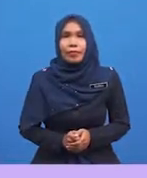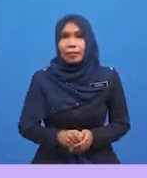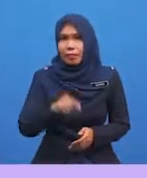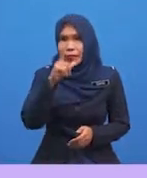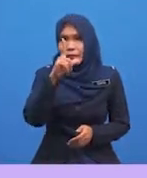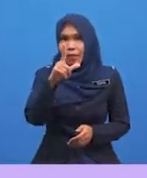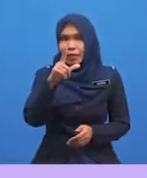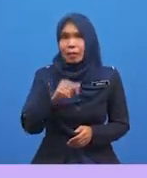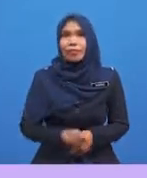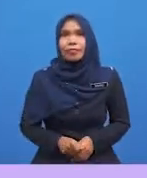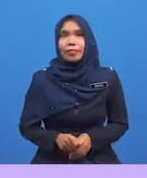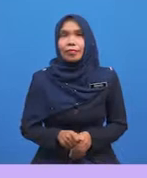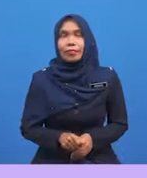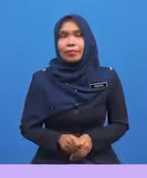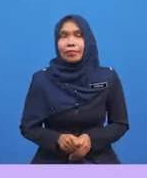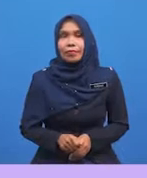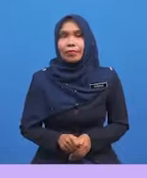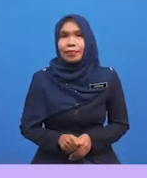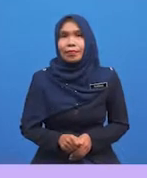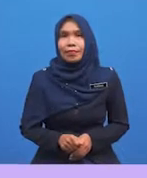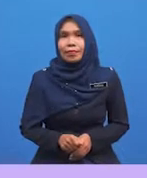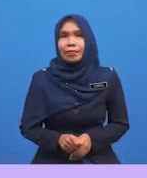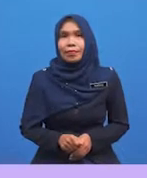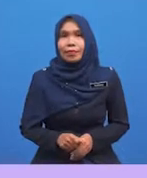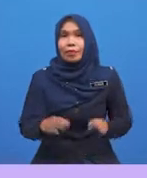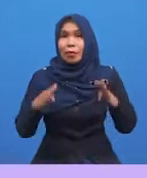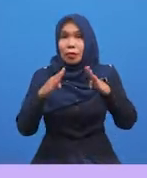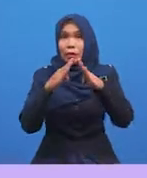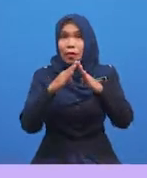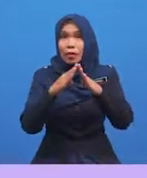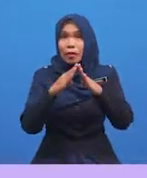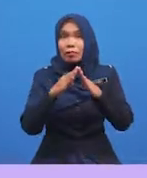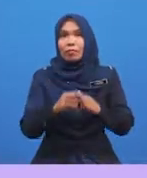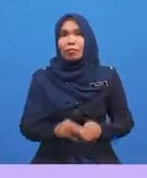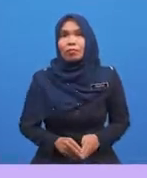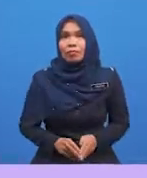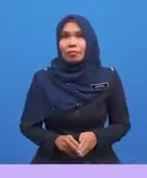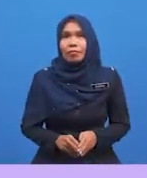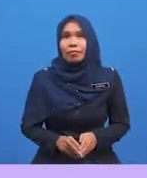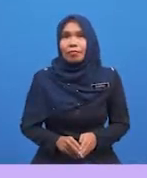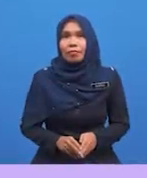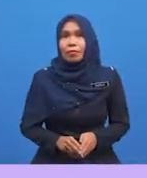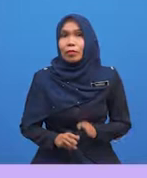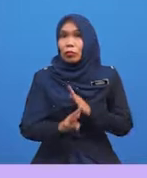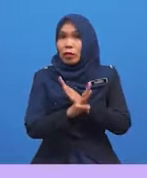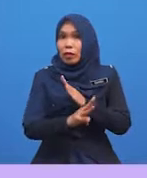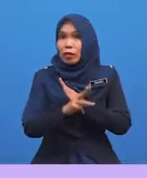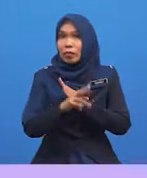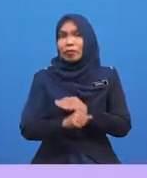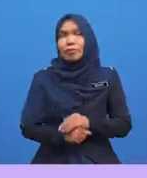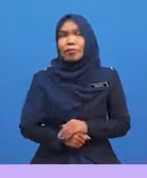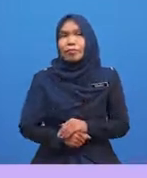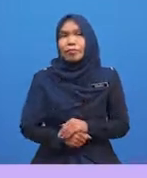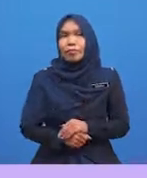Lihat pada paparan slide. Antara bandar utama yang berpenduduk padat ialah wilayah Persekutuan